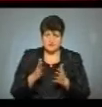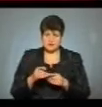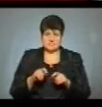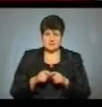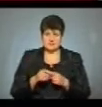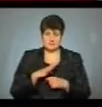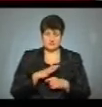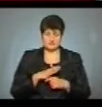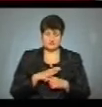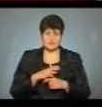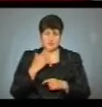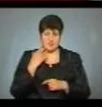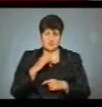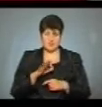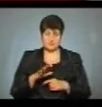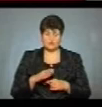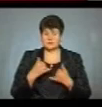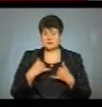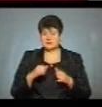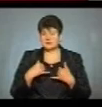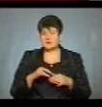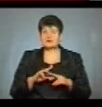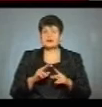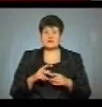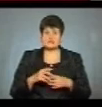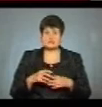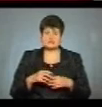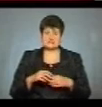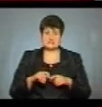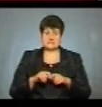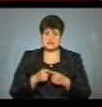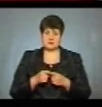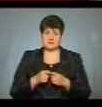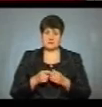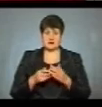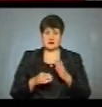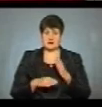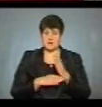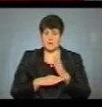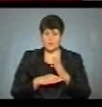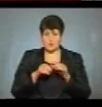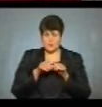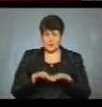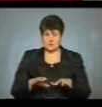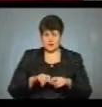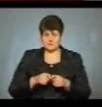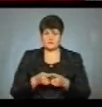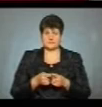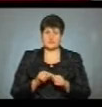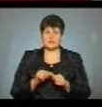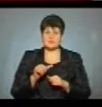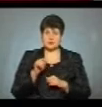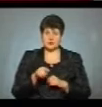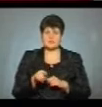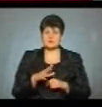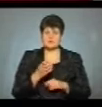Був дуже здивований, як ми так його знищили, практично під саме коріння його зламали. Крім цього, там